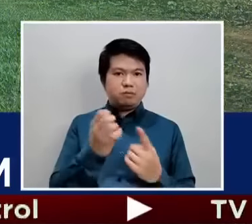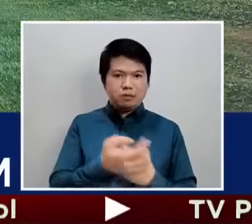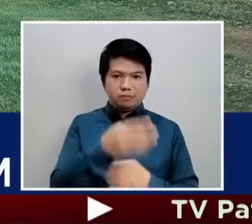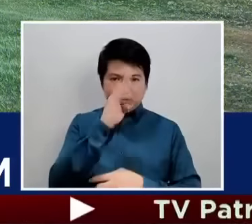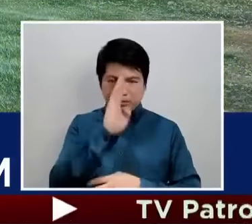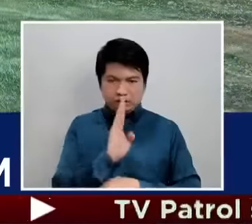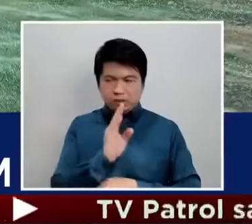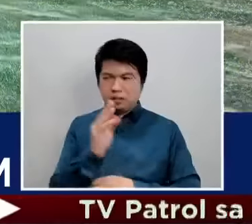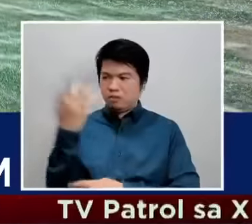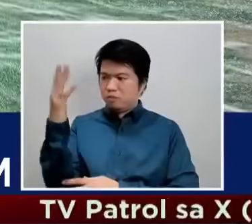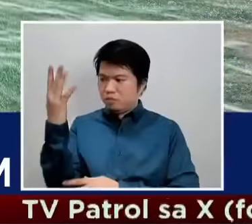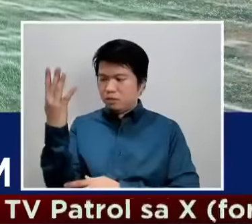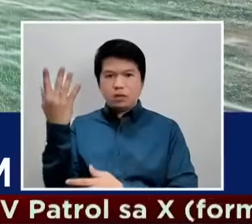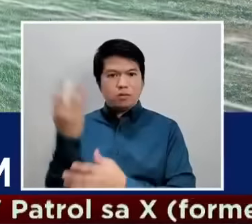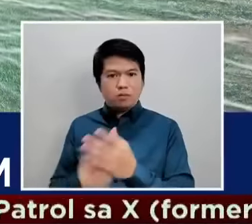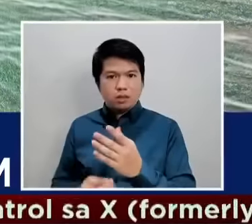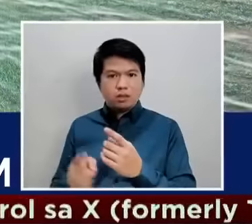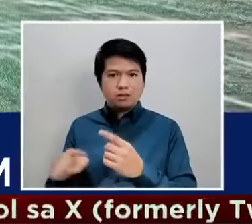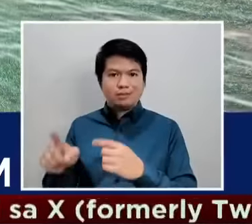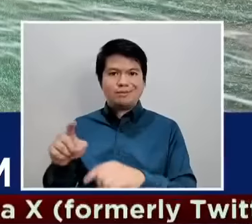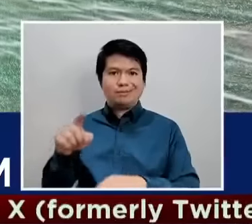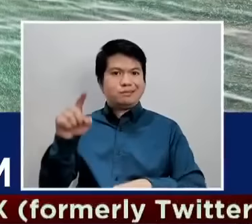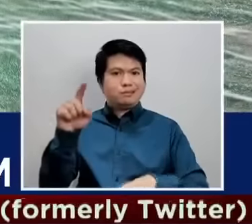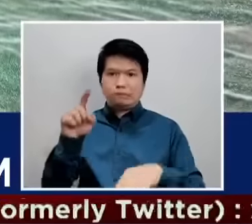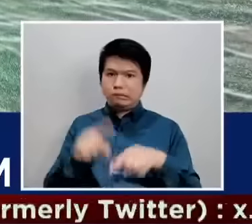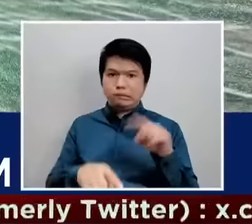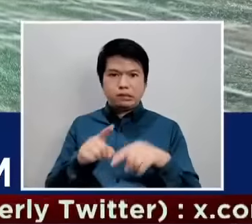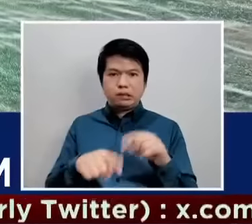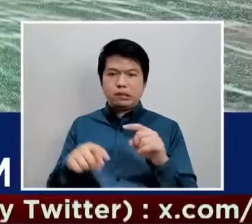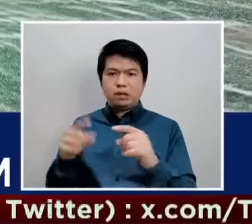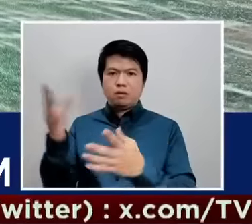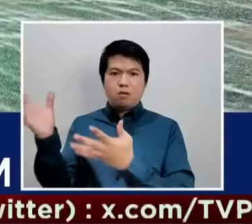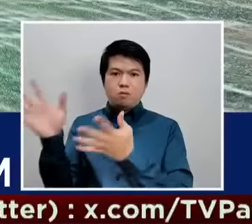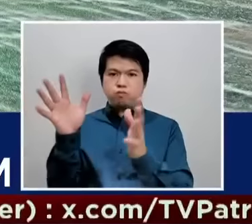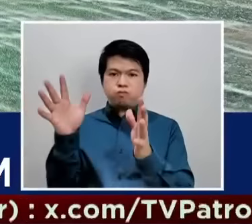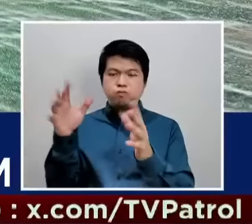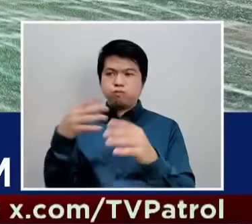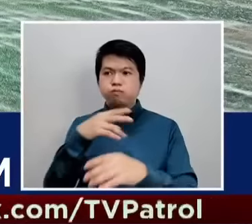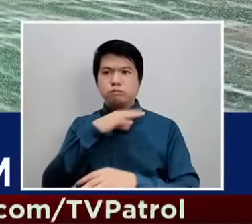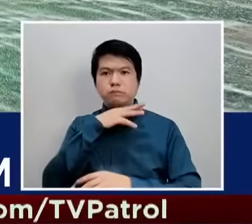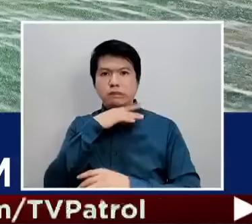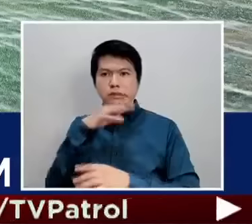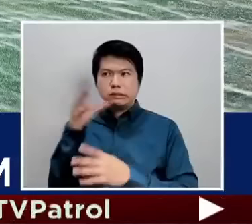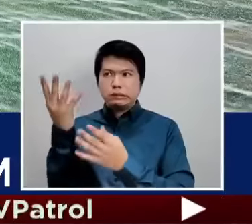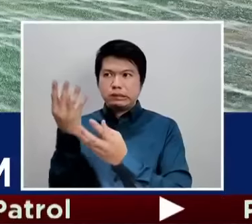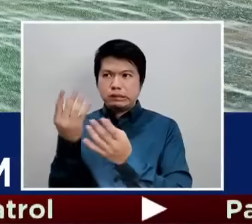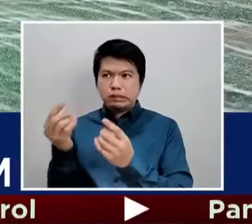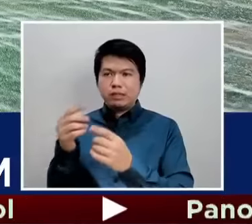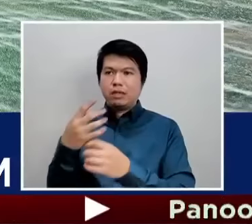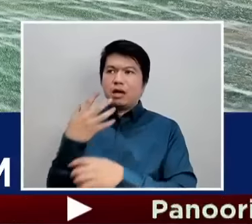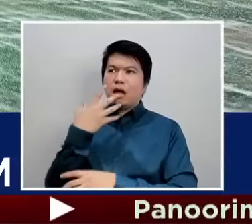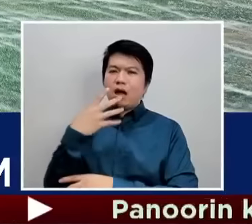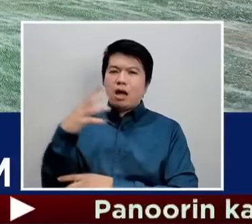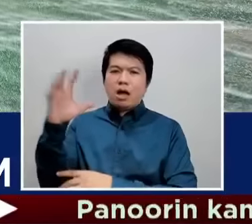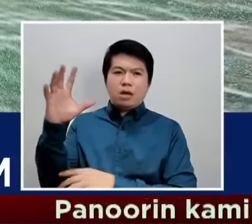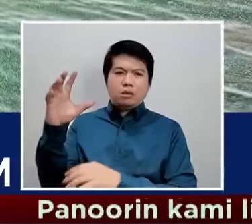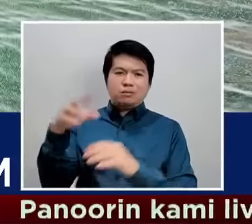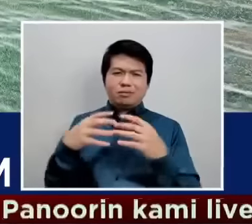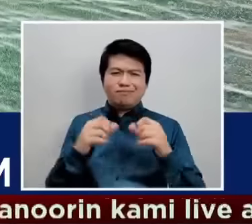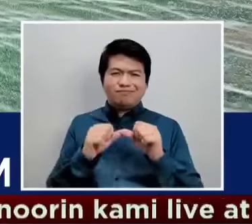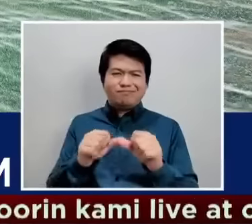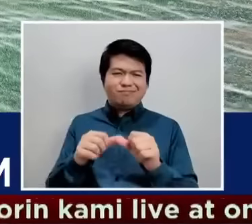puno, hindi lubusang naaabsorb ang polusyon na siya namang dahilan ng patuloy na pag-init ng mundo na nagiging sanhi